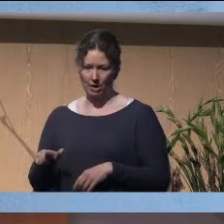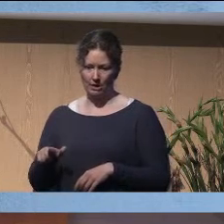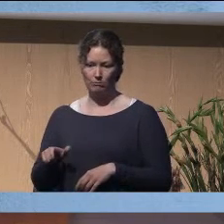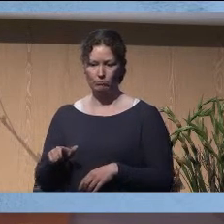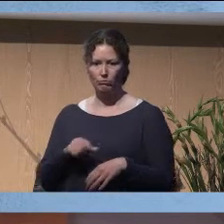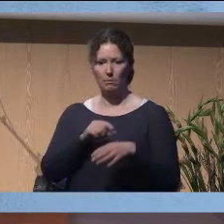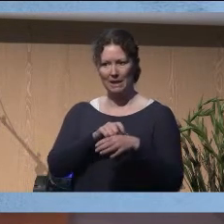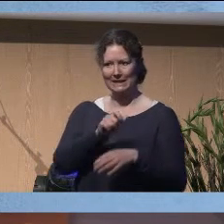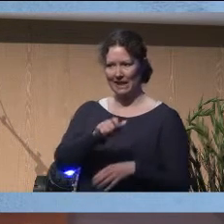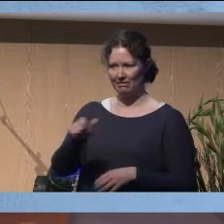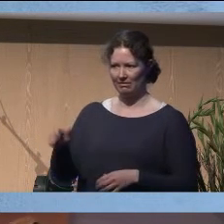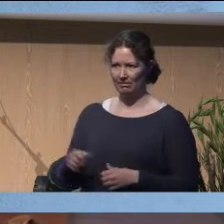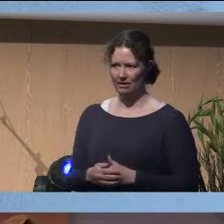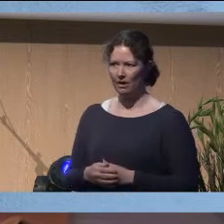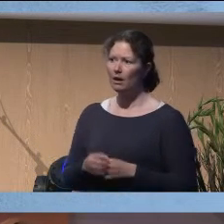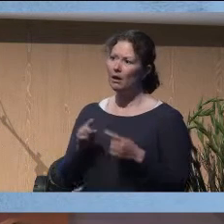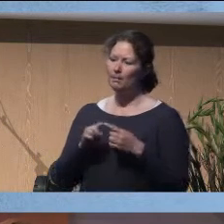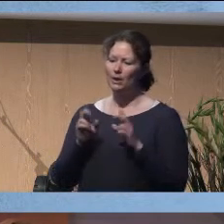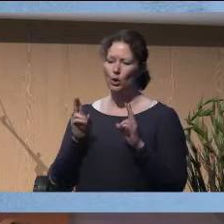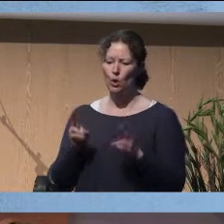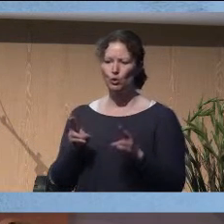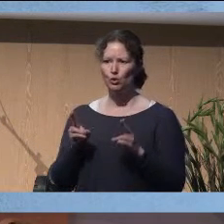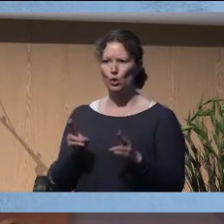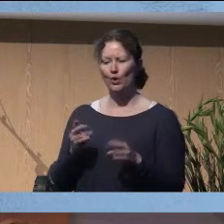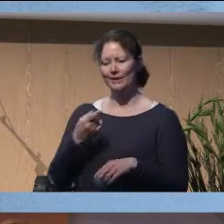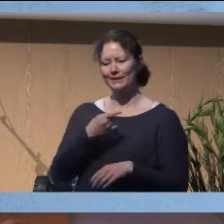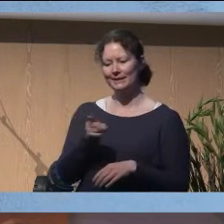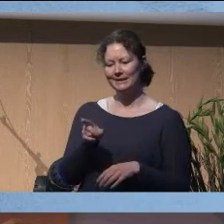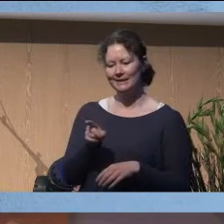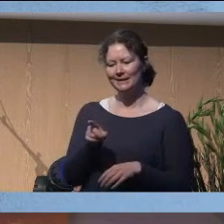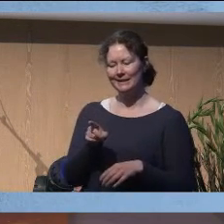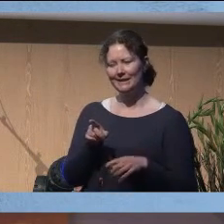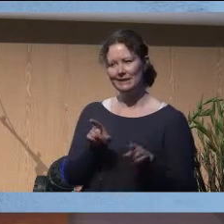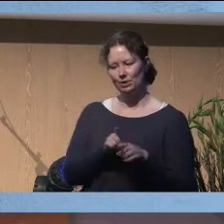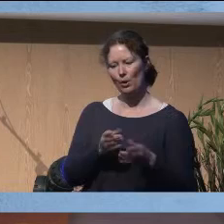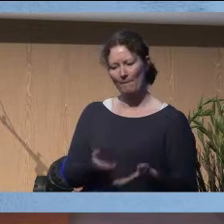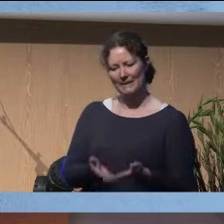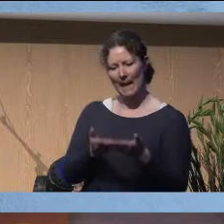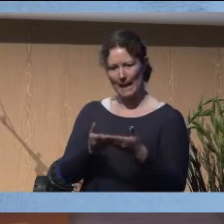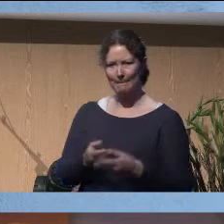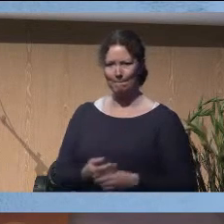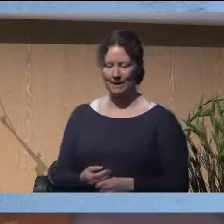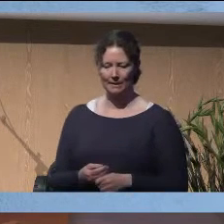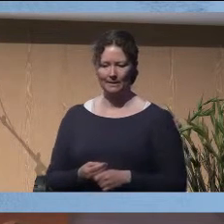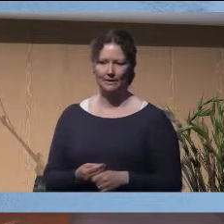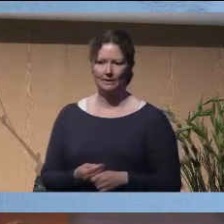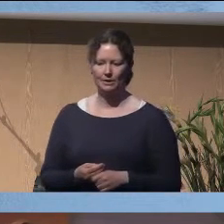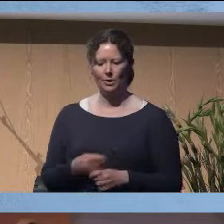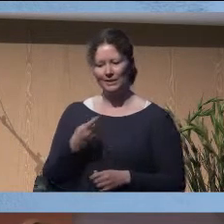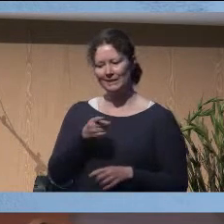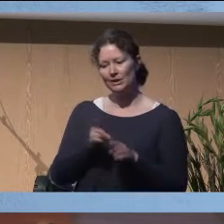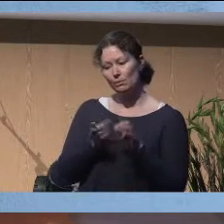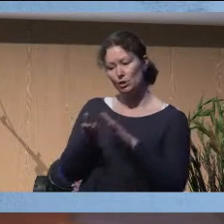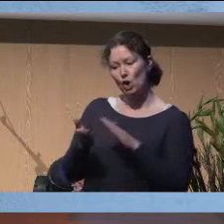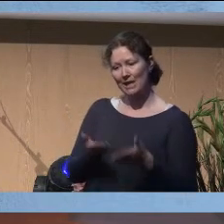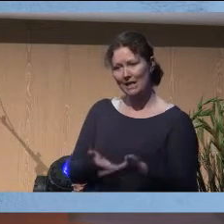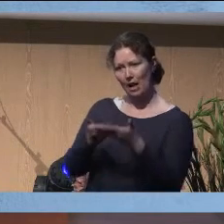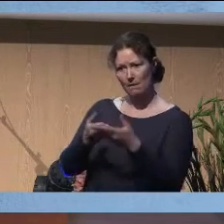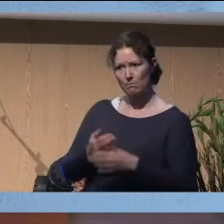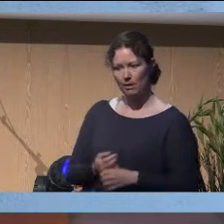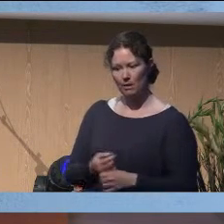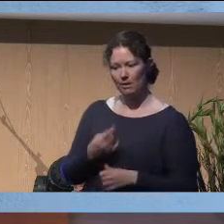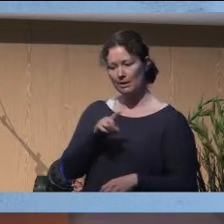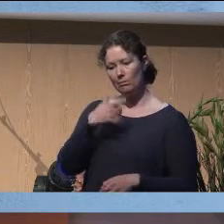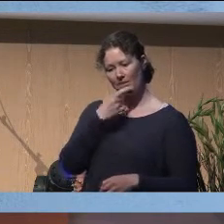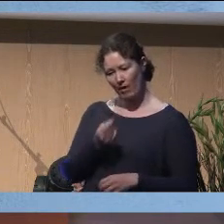pasientene, men også de som hjelper? Jo, de som søker hjelp, de